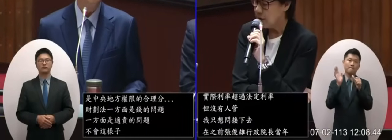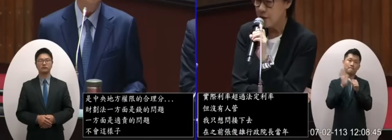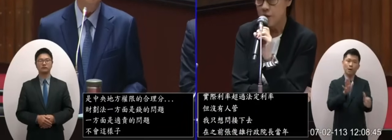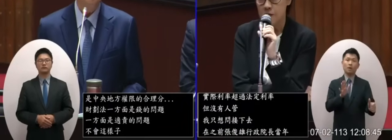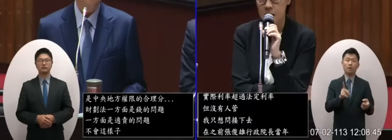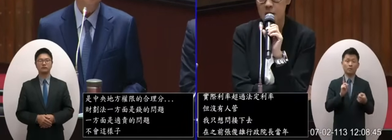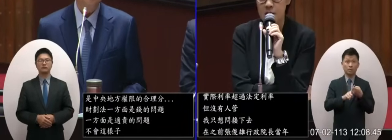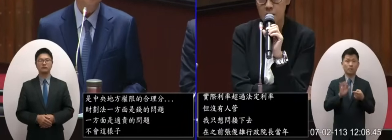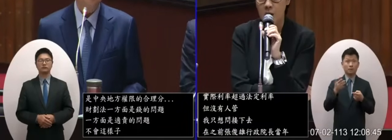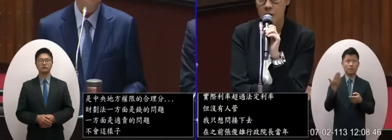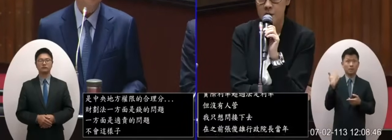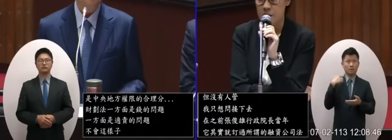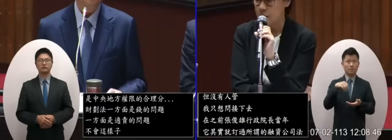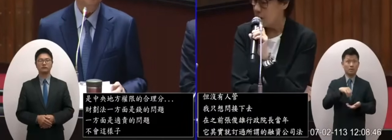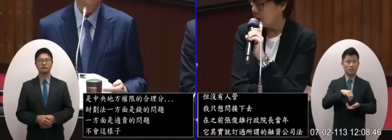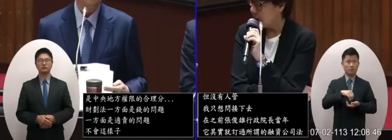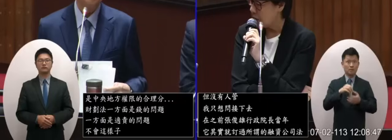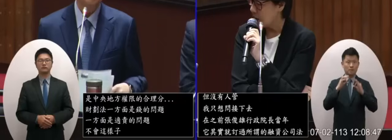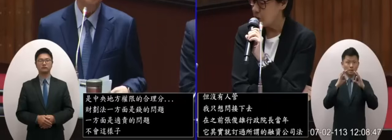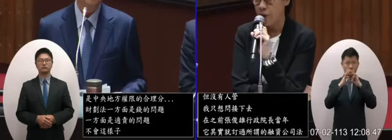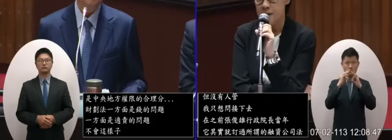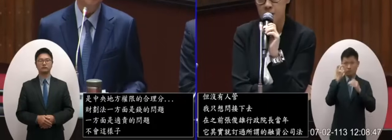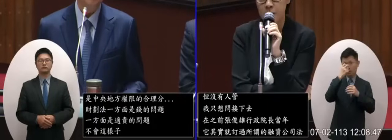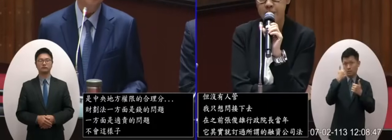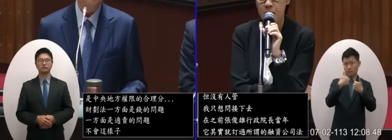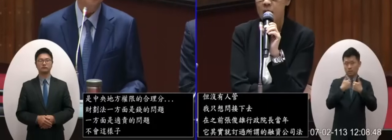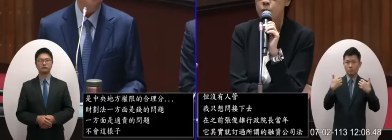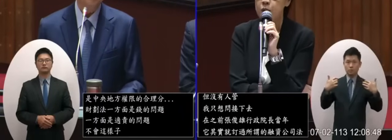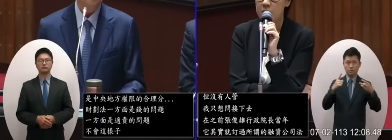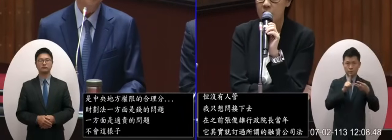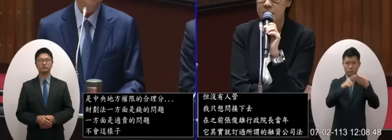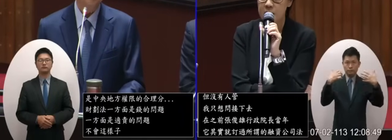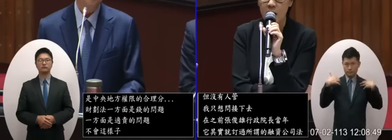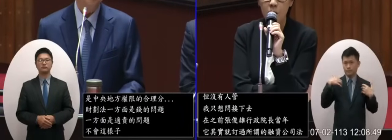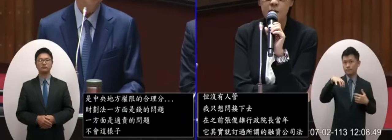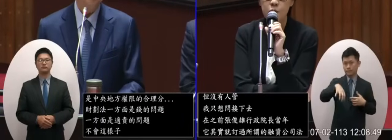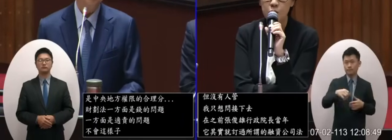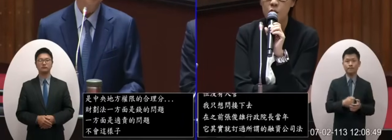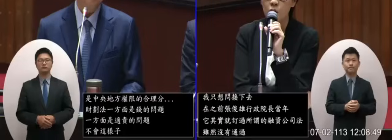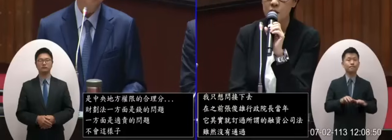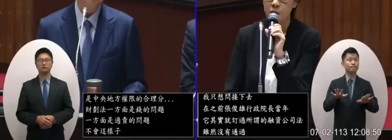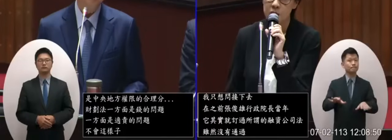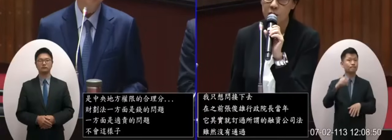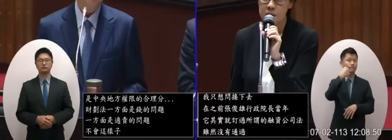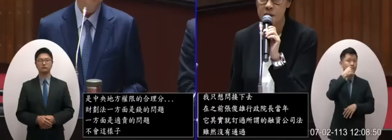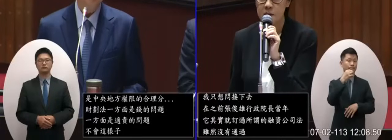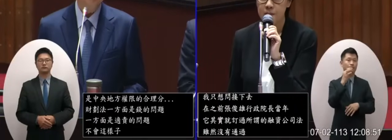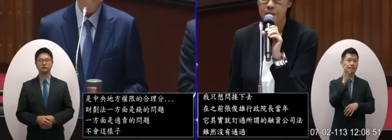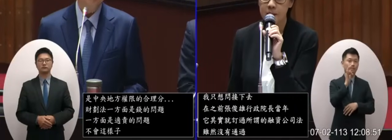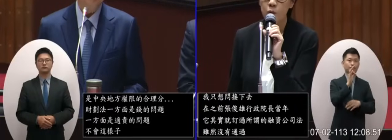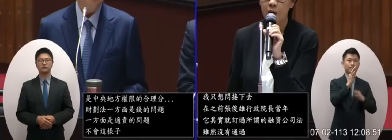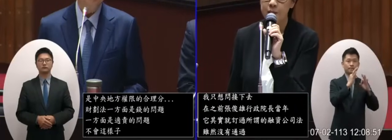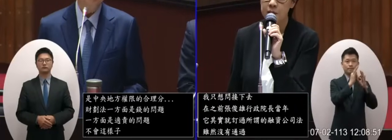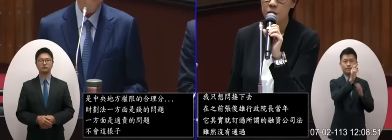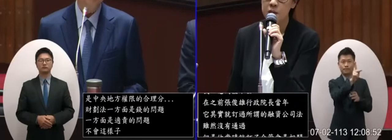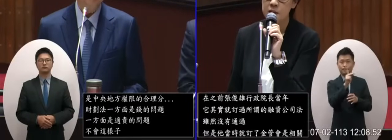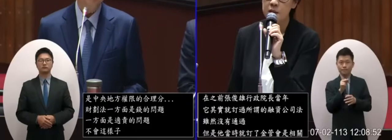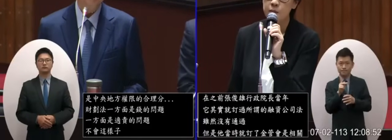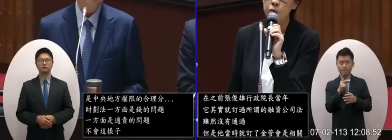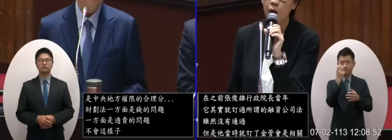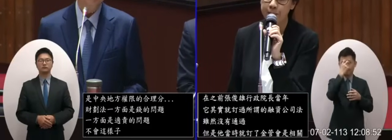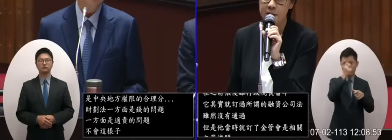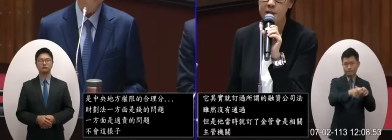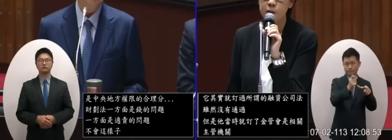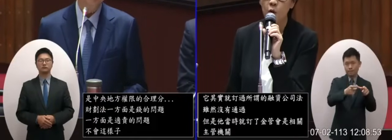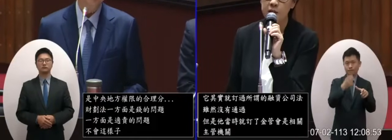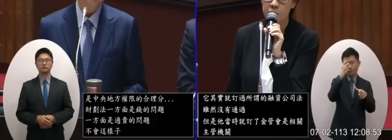他当时就定了金管会是相关的主管机关。目前为止，台湾所有的融资公司没人管，叫做经济